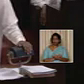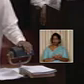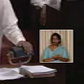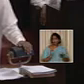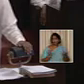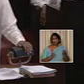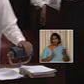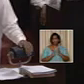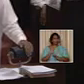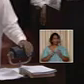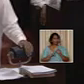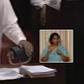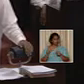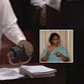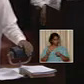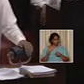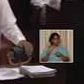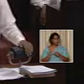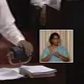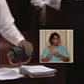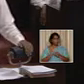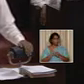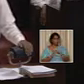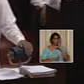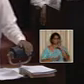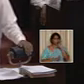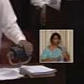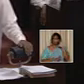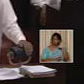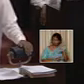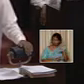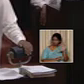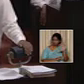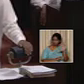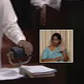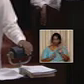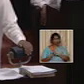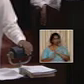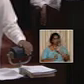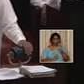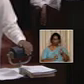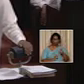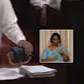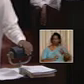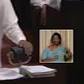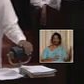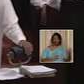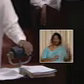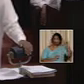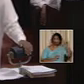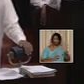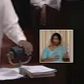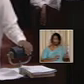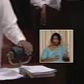දැන් අර මන්ත්‍රීවරයාට මිලියන 7.5ක දඩයක් ගහනකට අර අනිත් පුද්ගලයාට